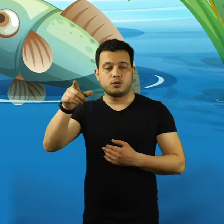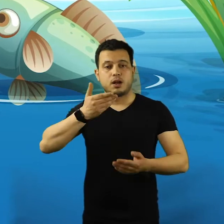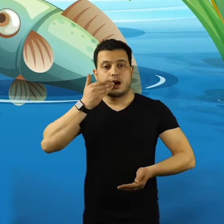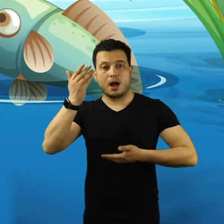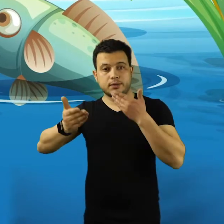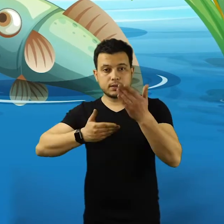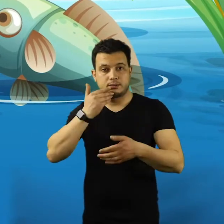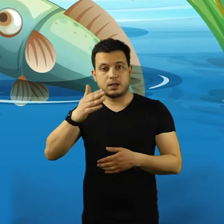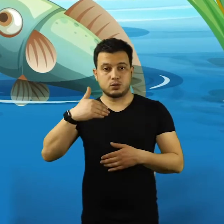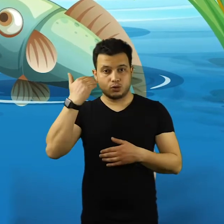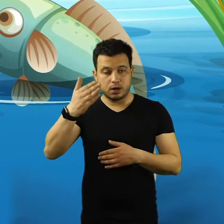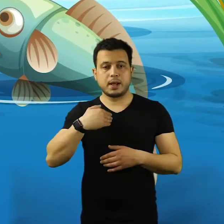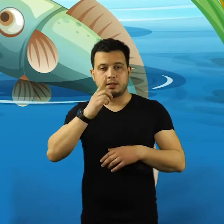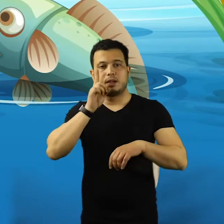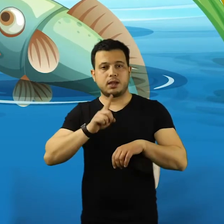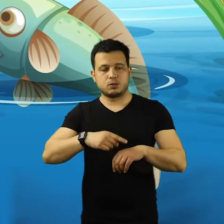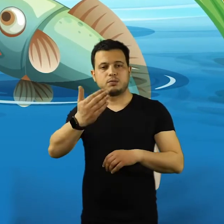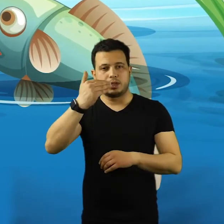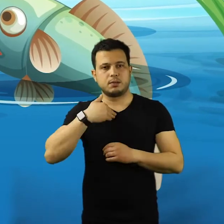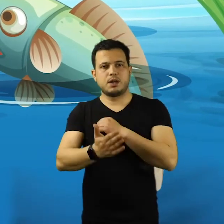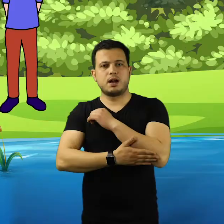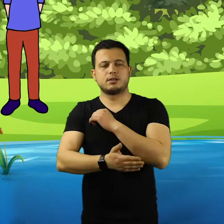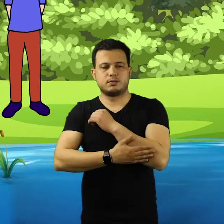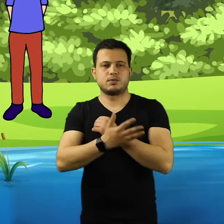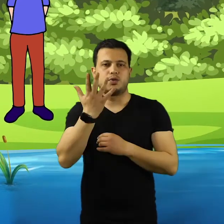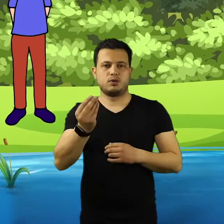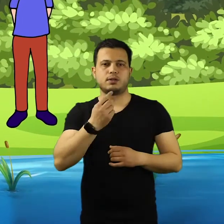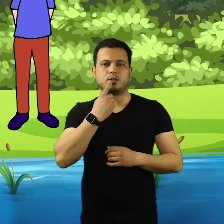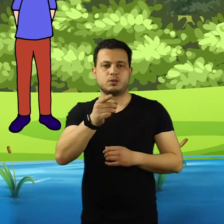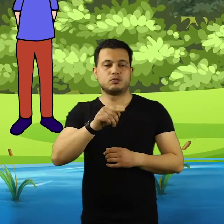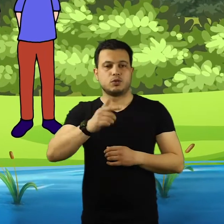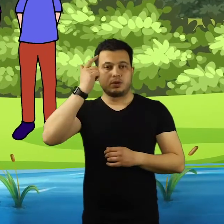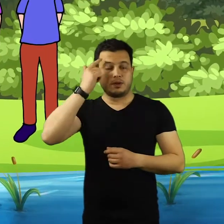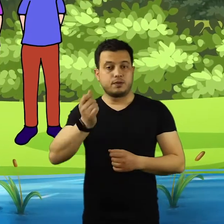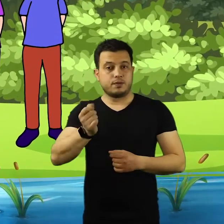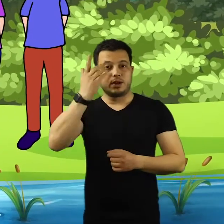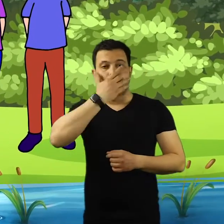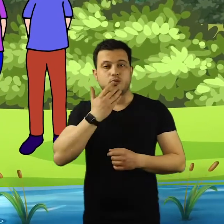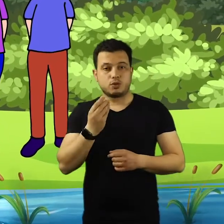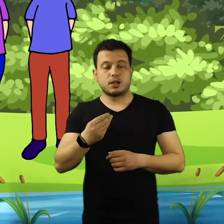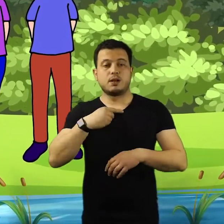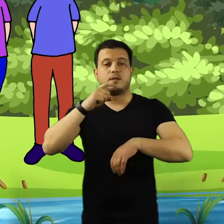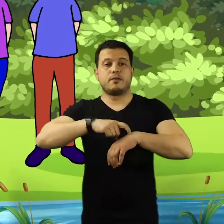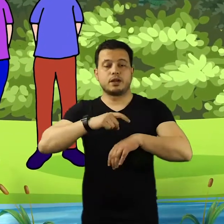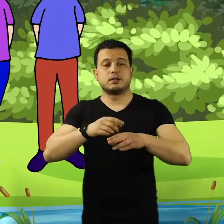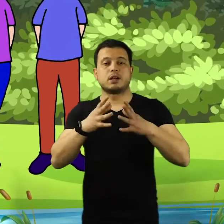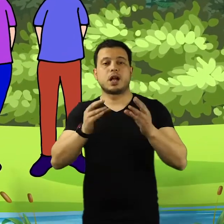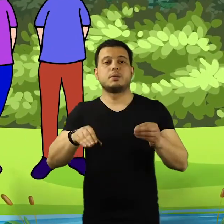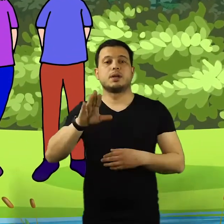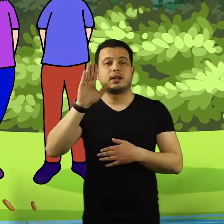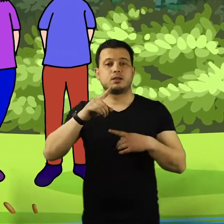anlatırsanız Eminim bize yardım ederler Bu harika bir fikir Hadi vakit kaybetmeden topuklu